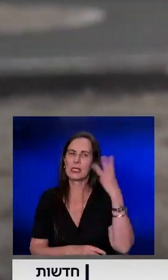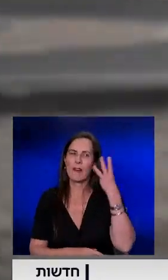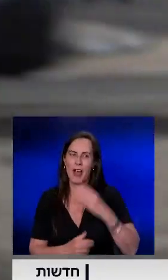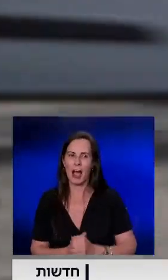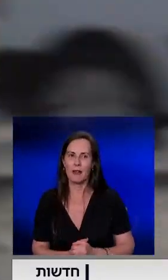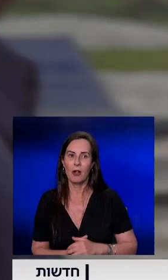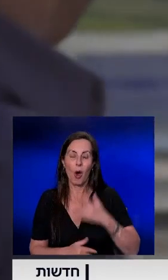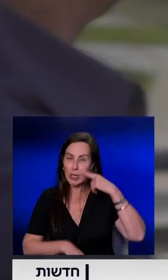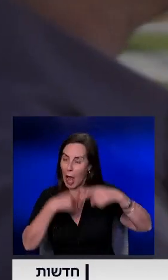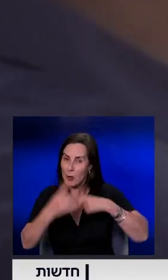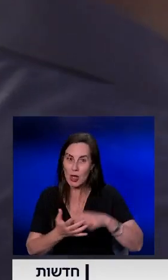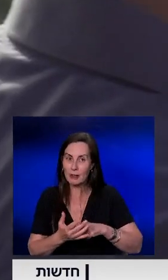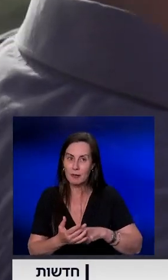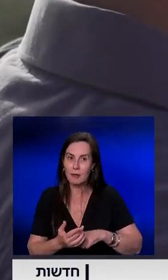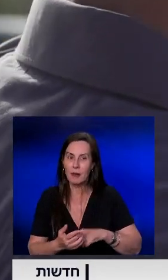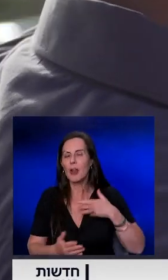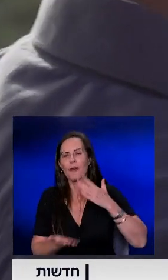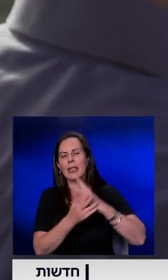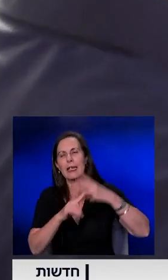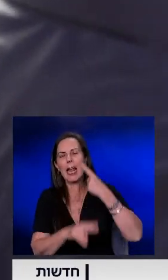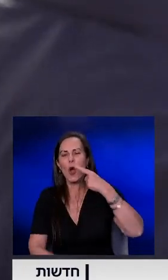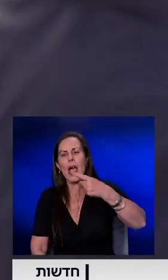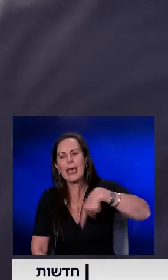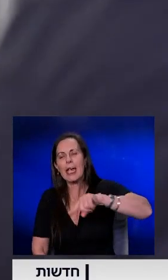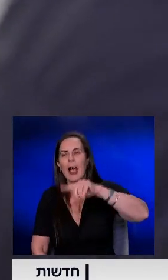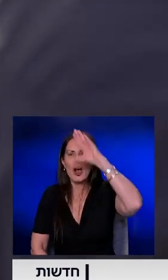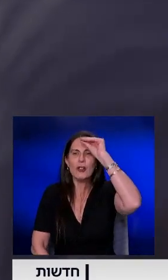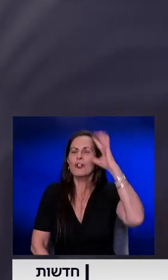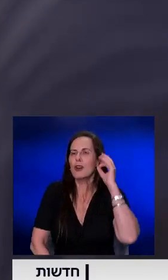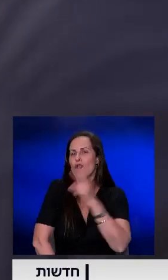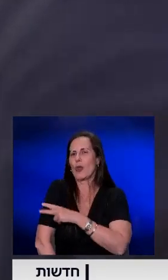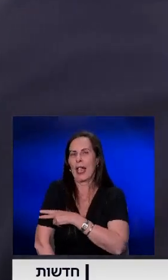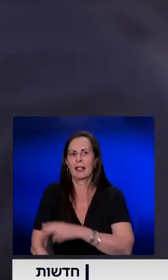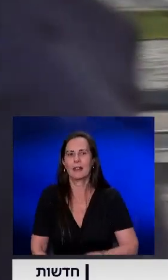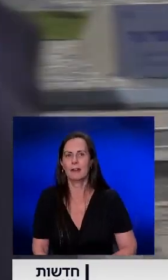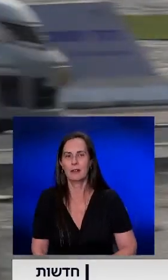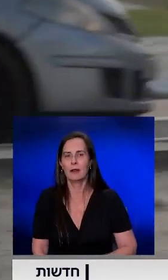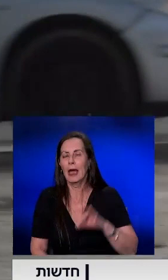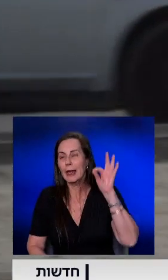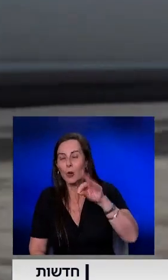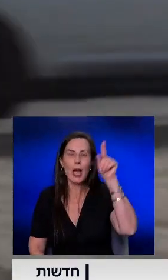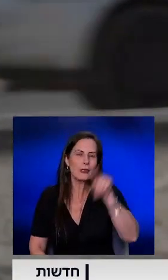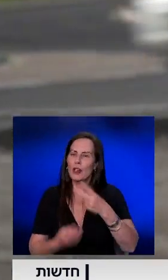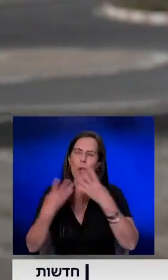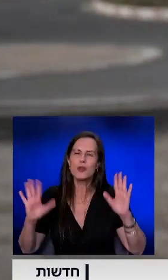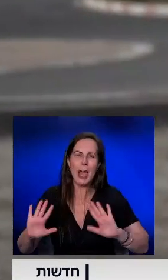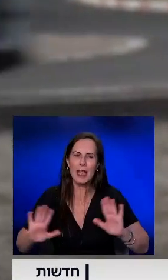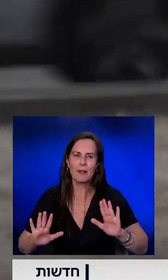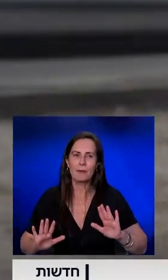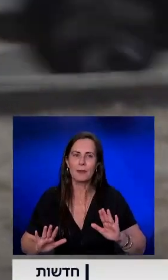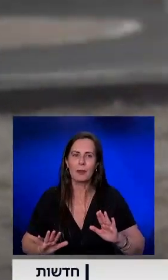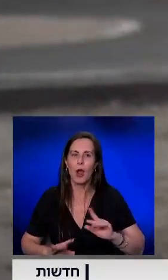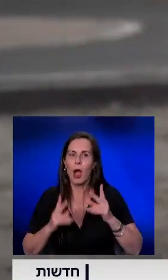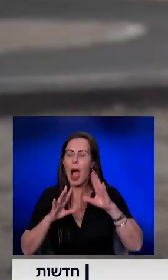שעוד כמה שנים העין תתרגל לכיכר השוטר רט. כן, נקודה, סלש, לא משנה מה. לא רק